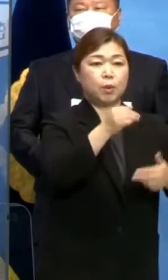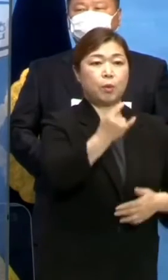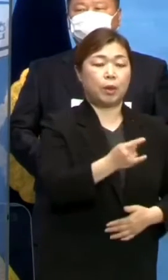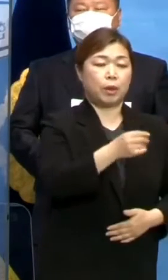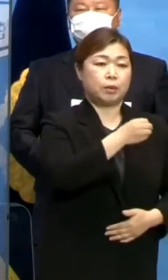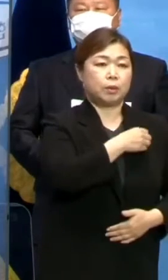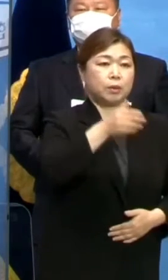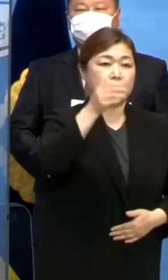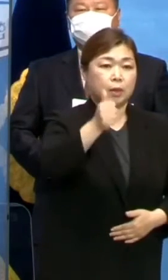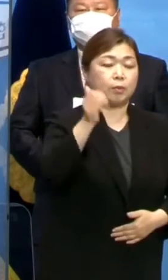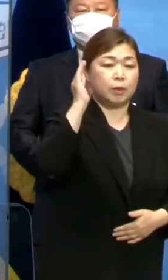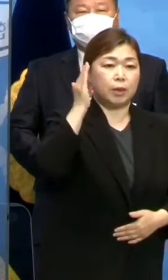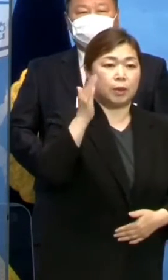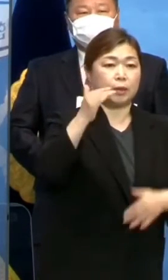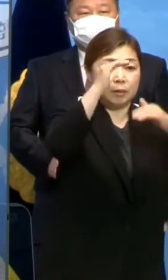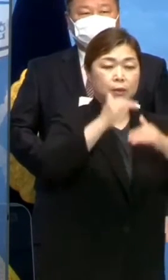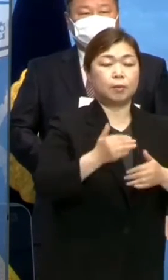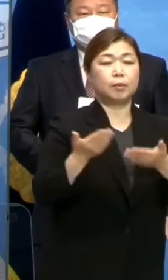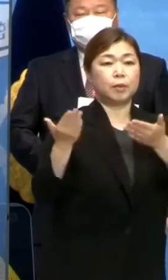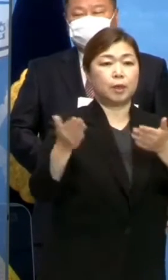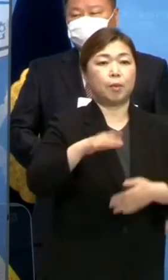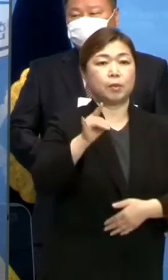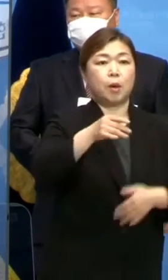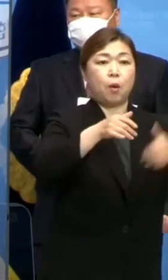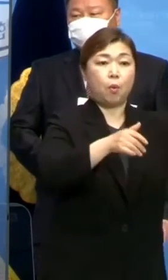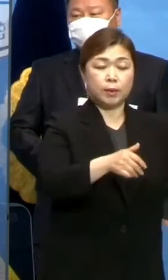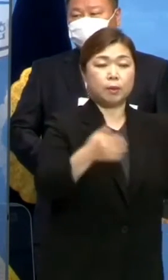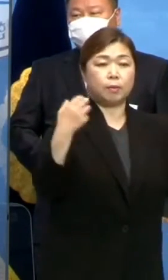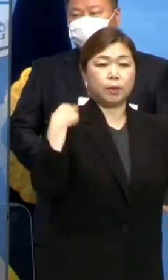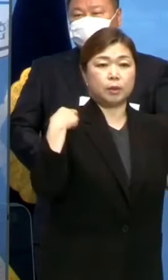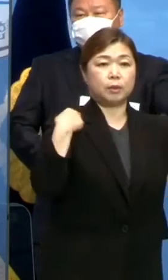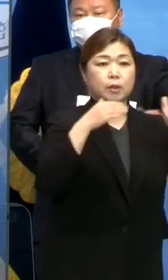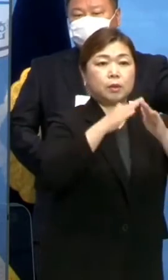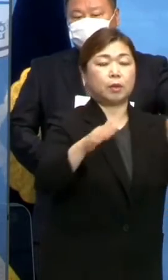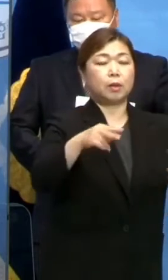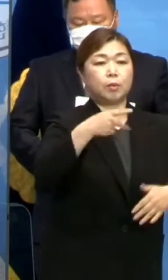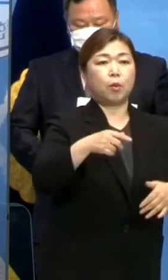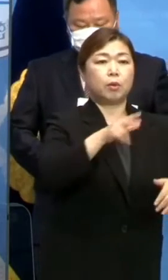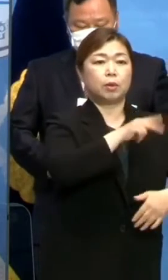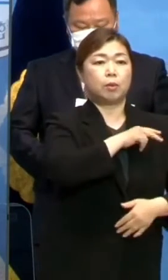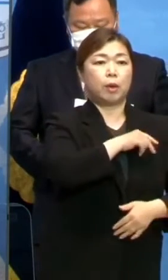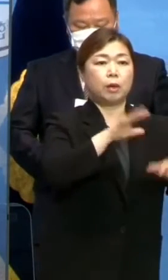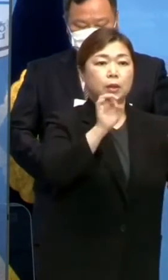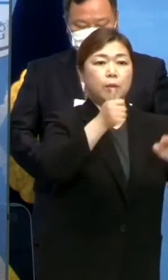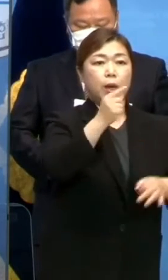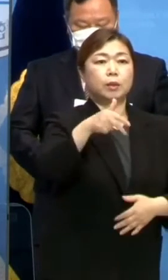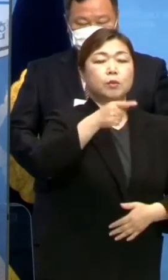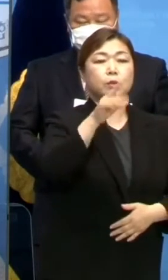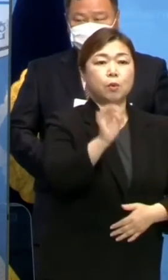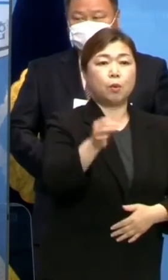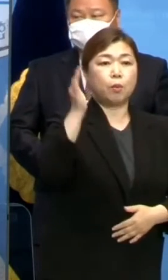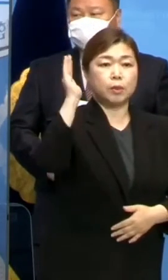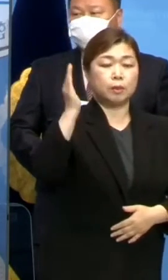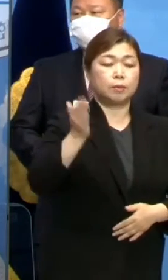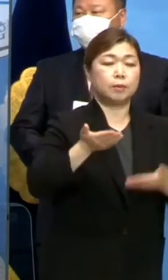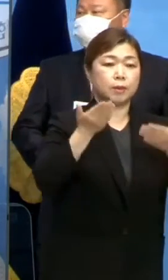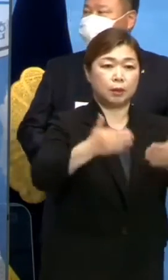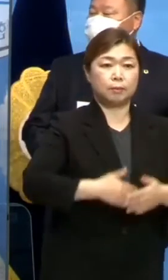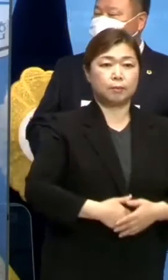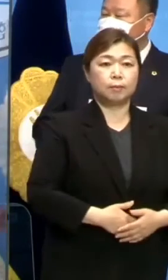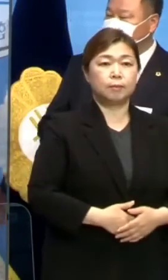의장 님들의 발한 을 차례로 듣도록 하겠습니다 먼저 회장을 맡고 계시는 전남도의회 김한정 회장님께서 바람 해주시겠습니까